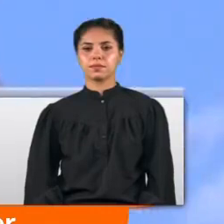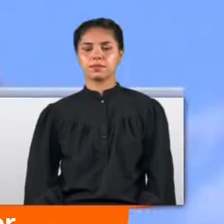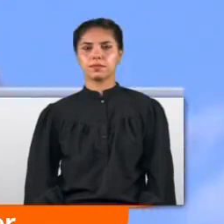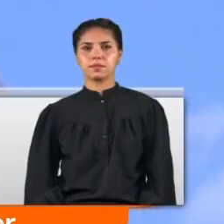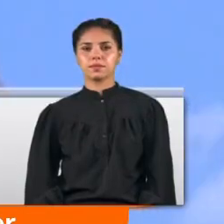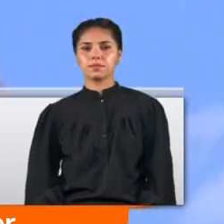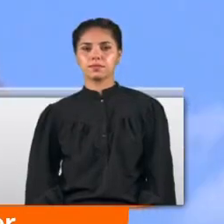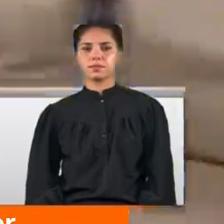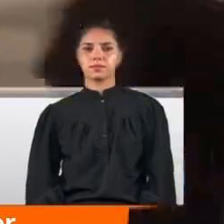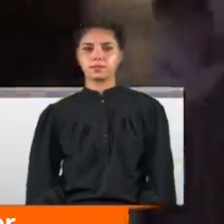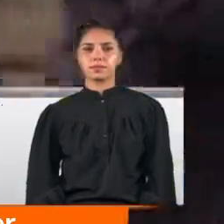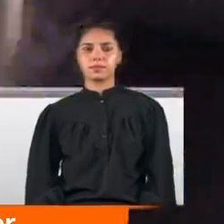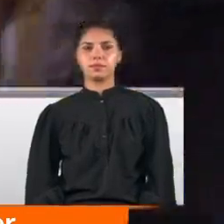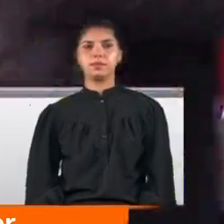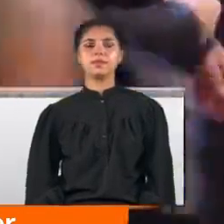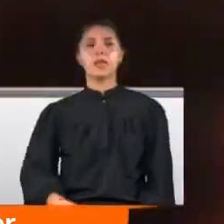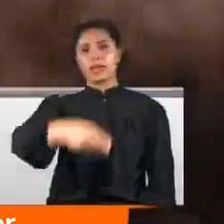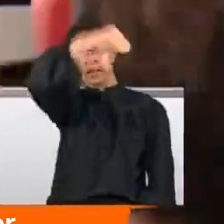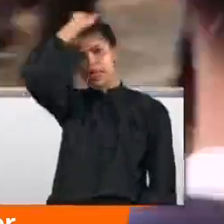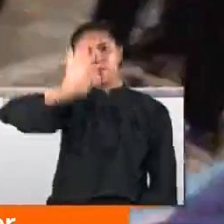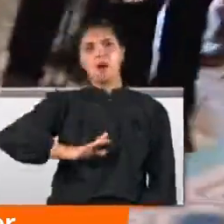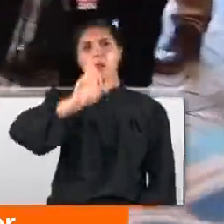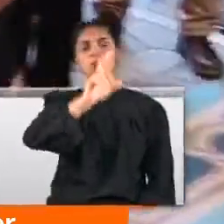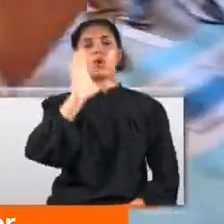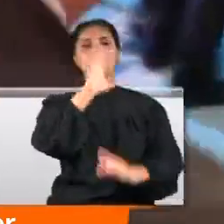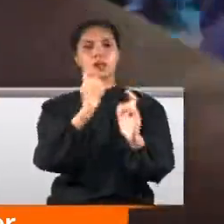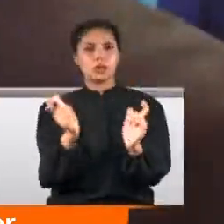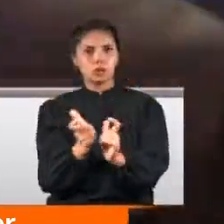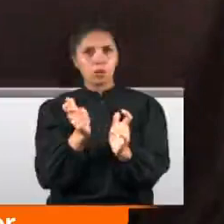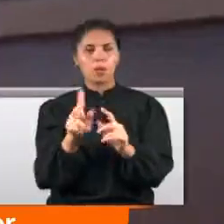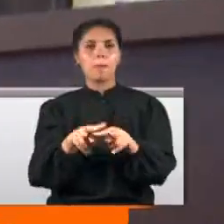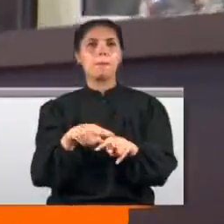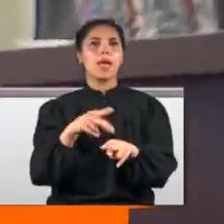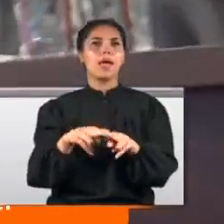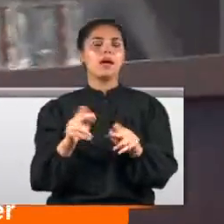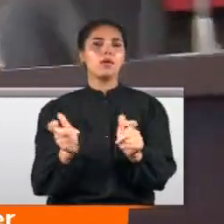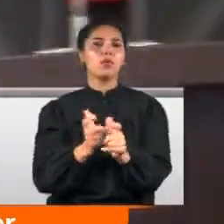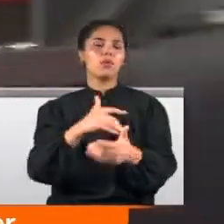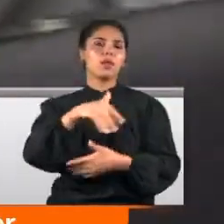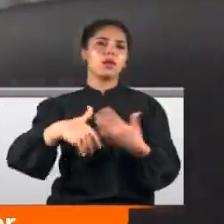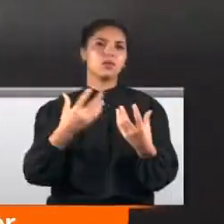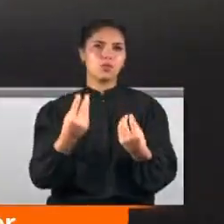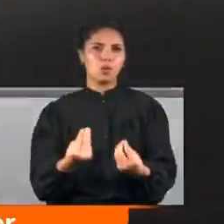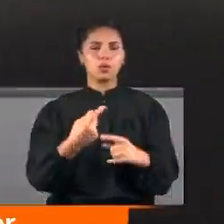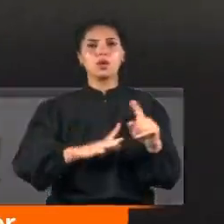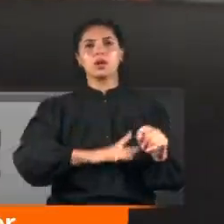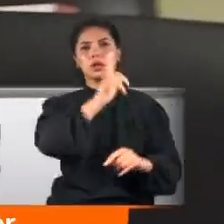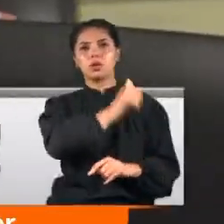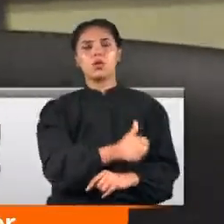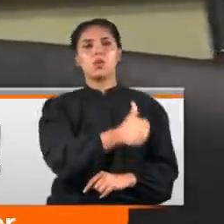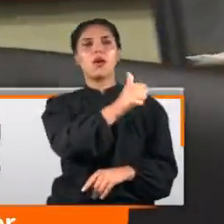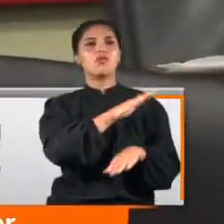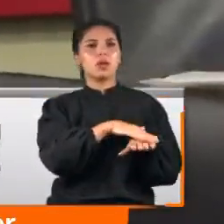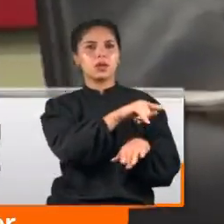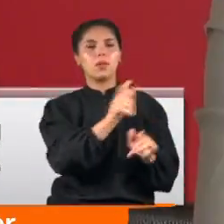Zoom konuşmayı doğru bulmayız. Ekrem İmamoğlu'nun gizli toplantısı MYK'yı da karıştırdı. Kemal Kılıçdaroğlu'nun başkanlık